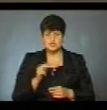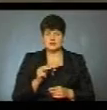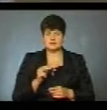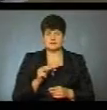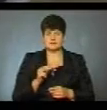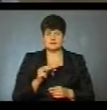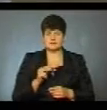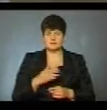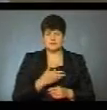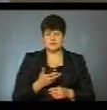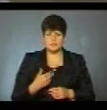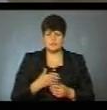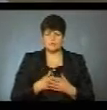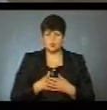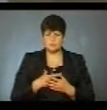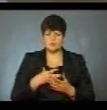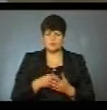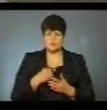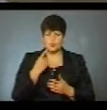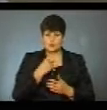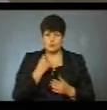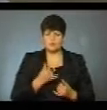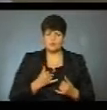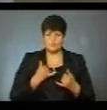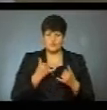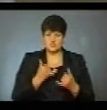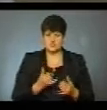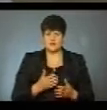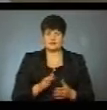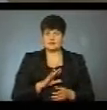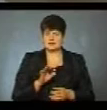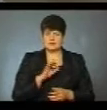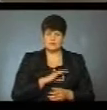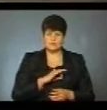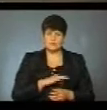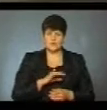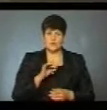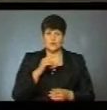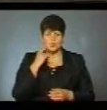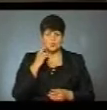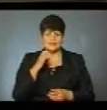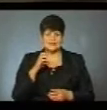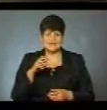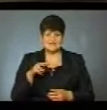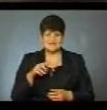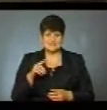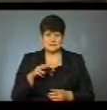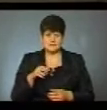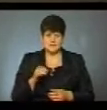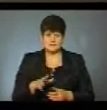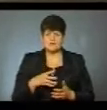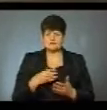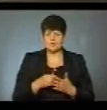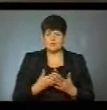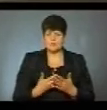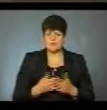вчить нас любити свою мову, поважати, не вживати русизмів. На своєму